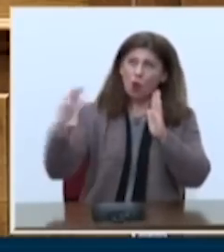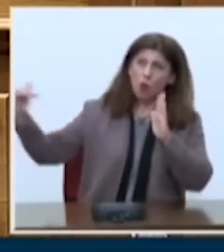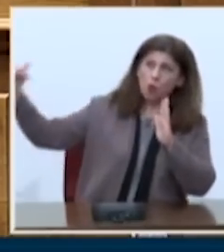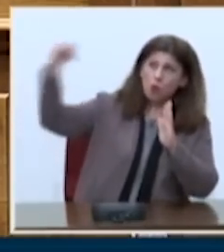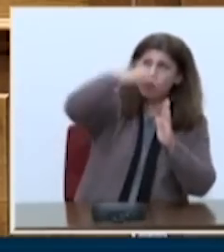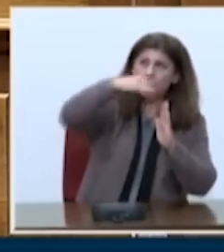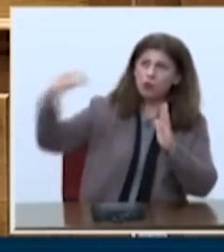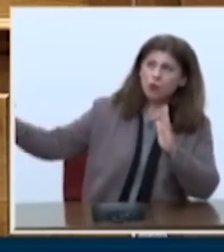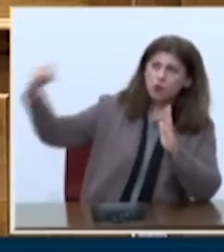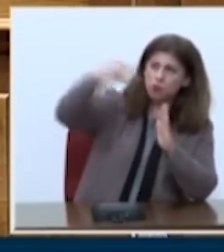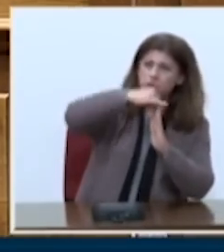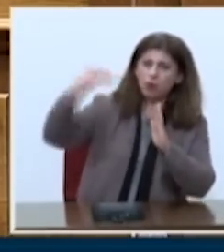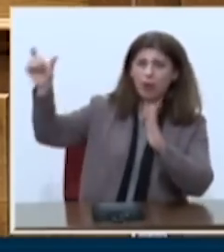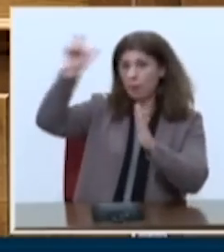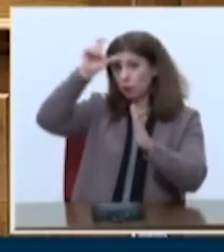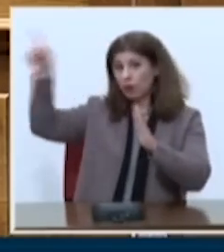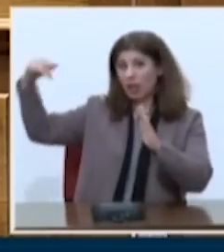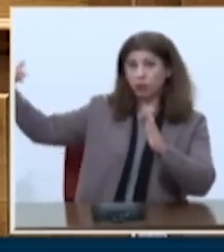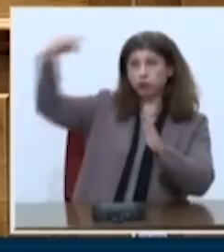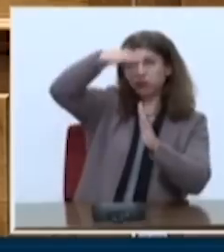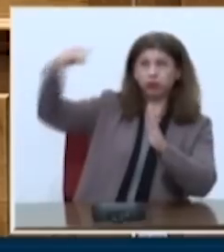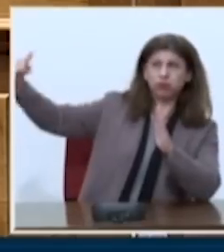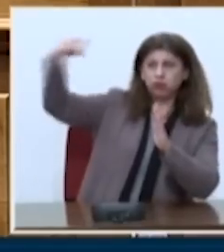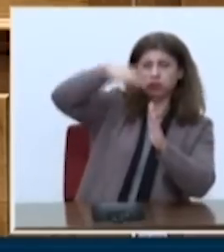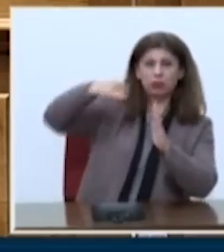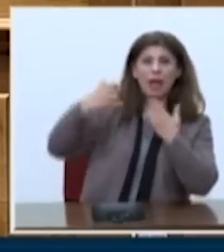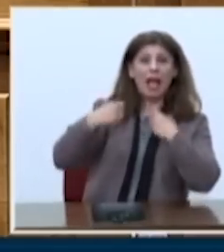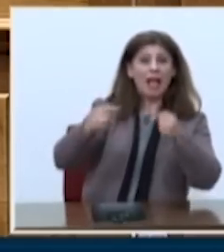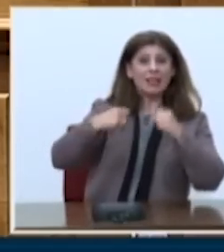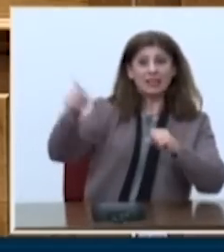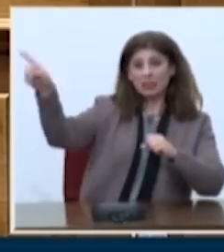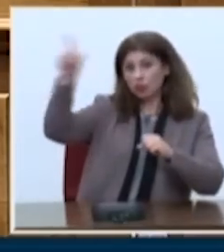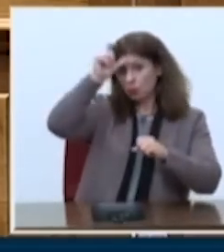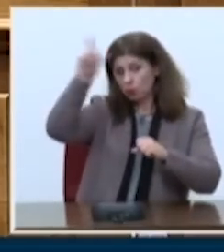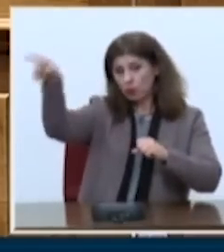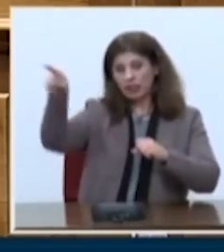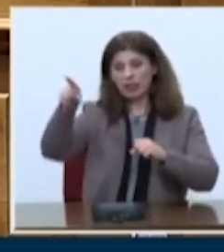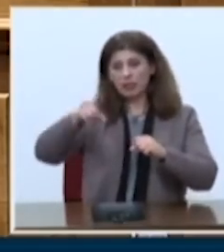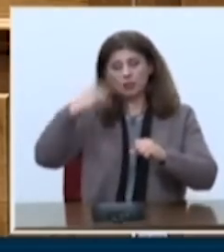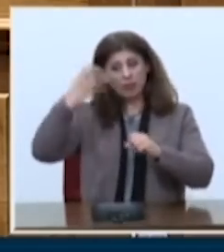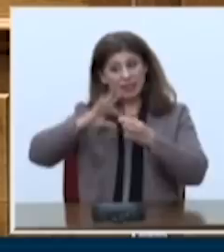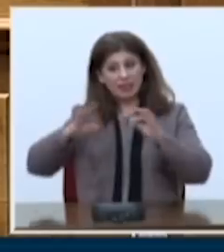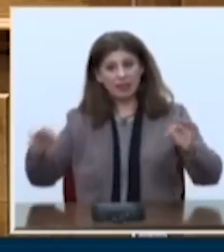παραβιάσεων του ελληνικού εναέριου χώρου. Έχουν πραγματοποιηθεί ασκήσεις της Τουρκίας με σενάρια απόβασης και κατάληψης